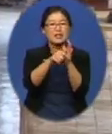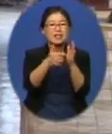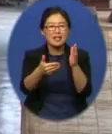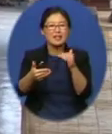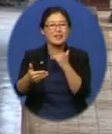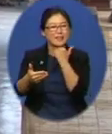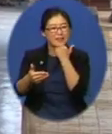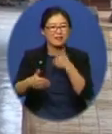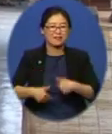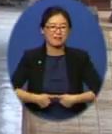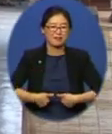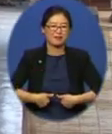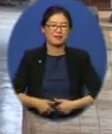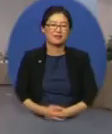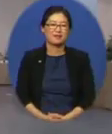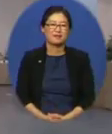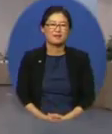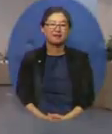설명인데요.